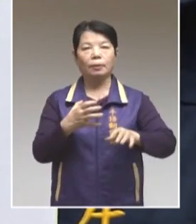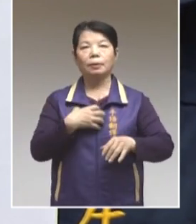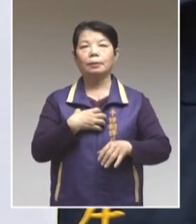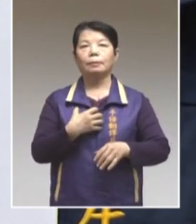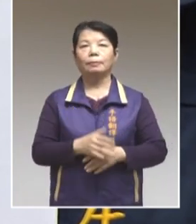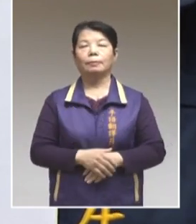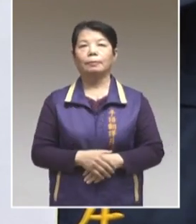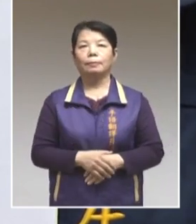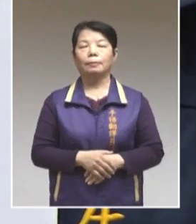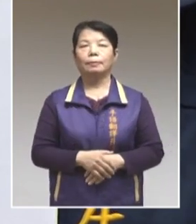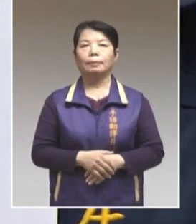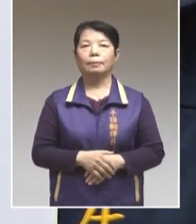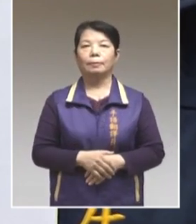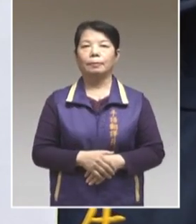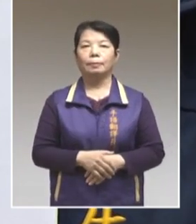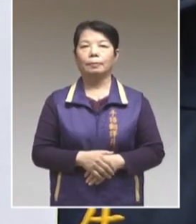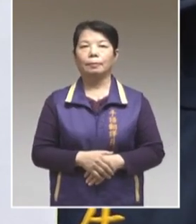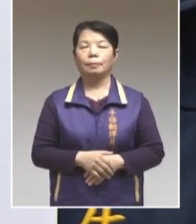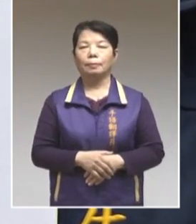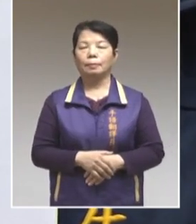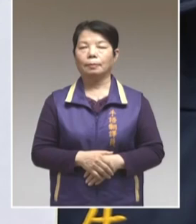在